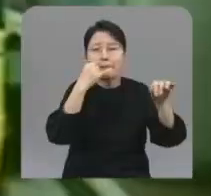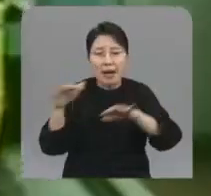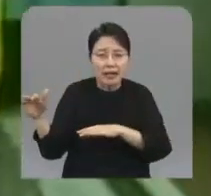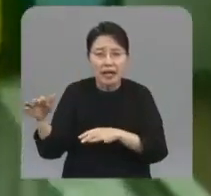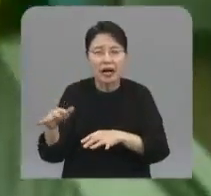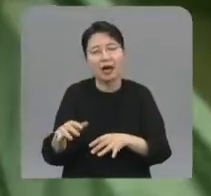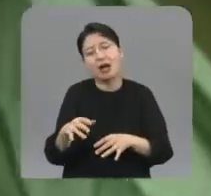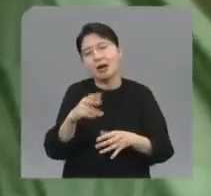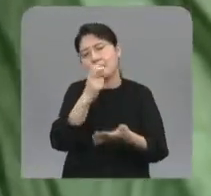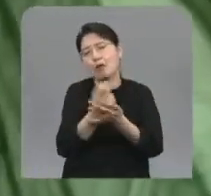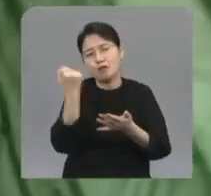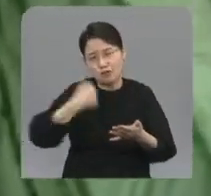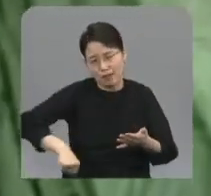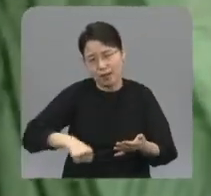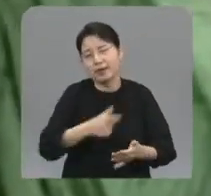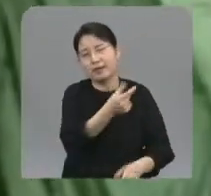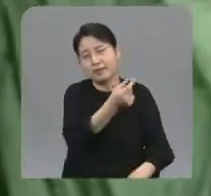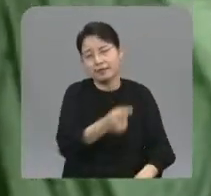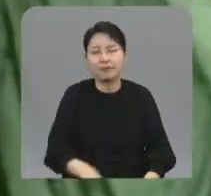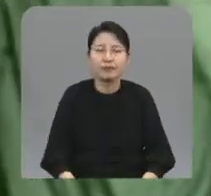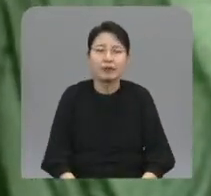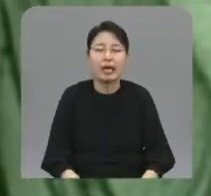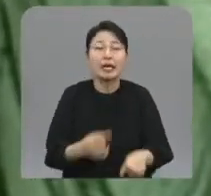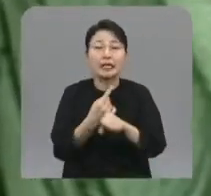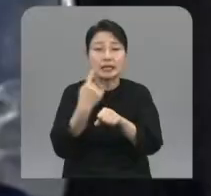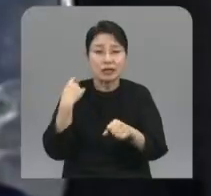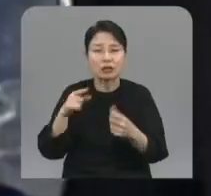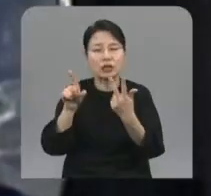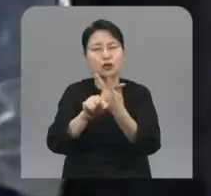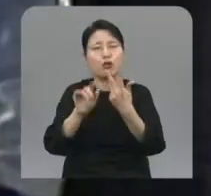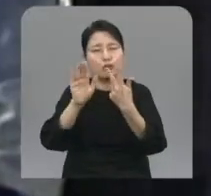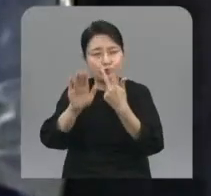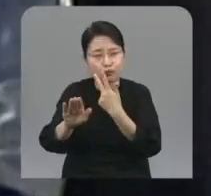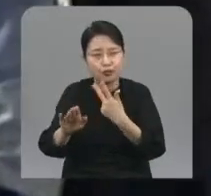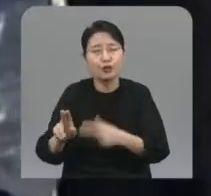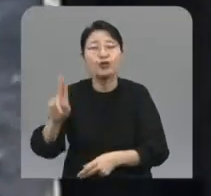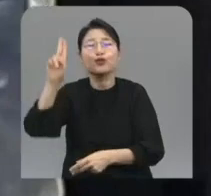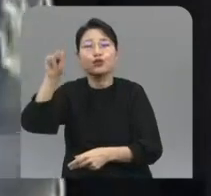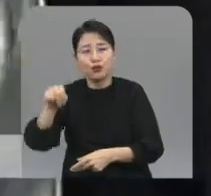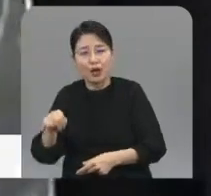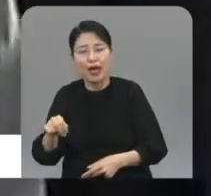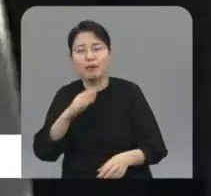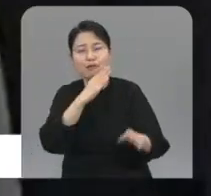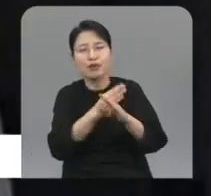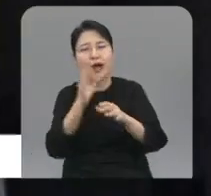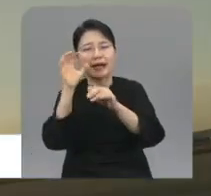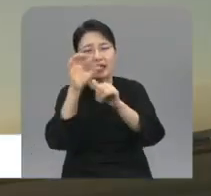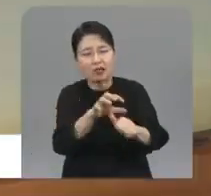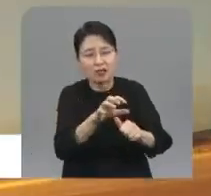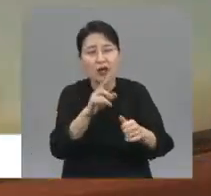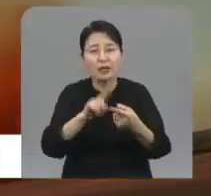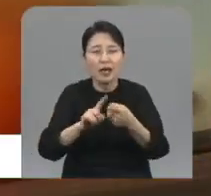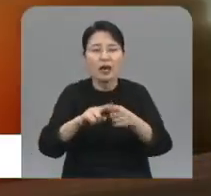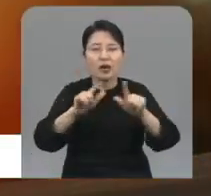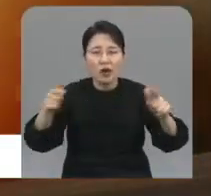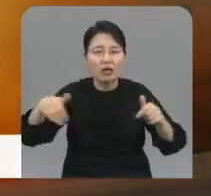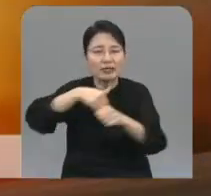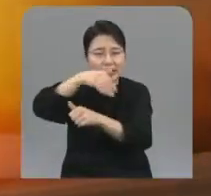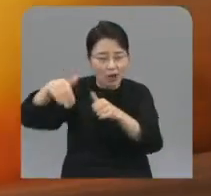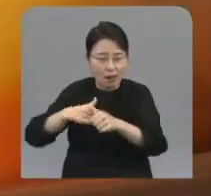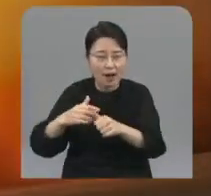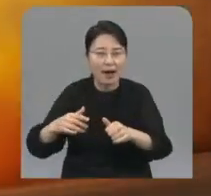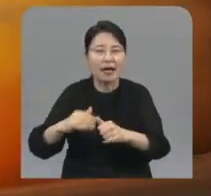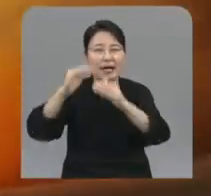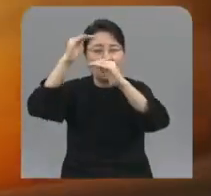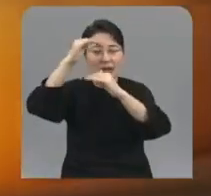senilai sekitar 1 triliun Won terbesar dalam sejarah tahun lalu panel pakar copy teks sanksi Korea Utara menunjukkan bahwa Korea